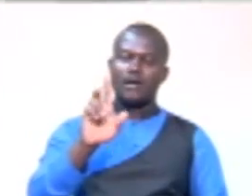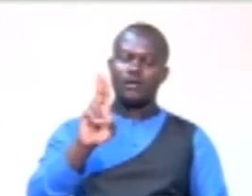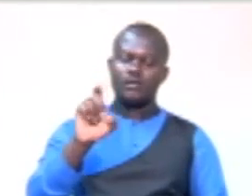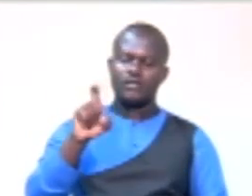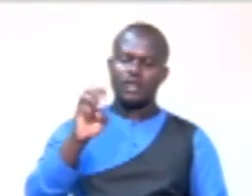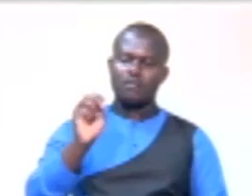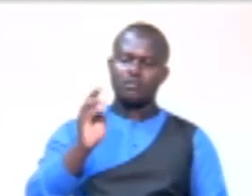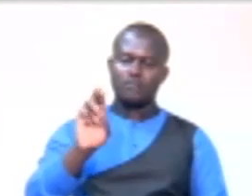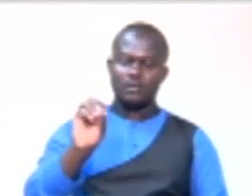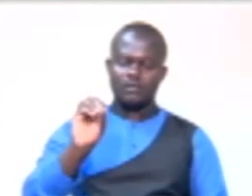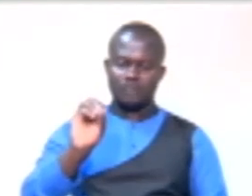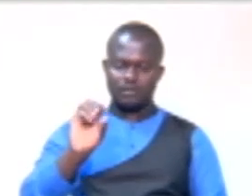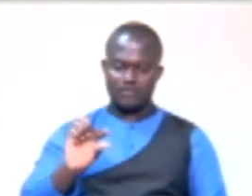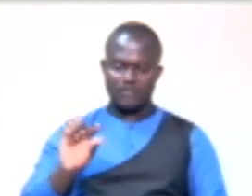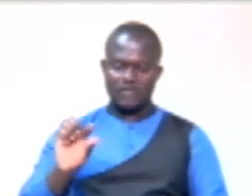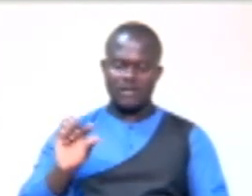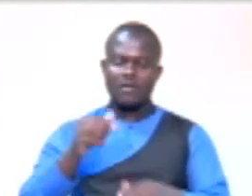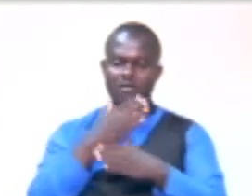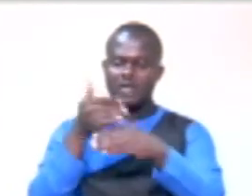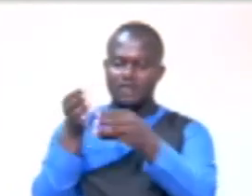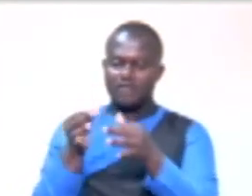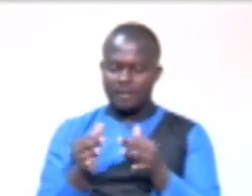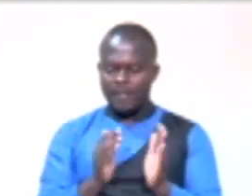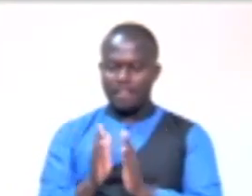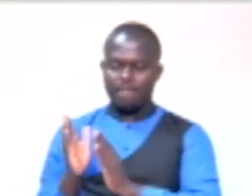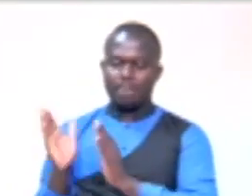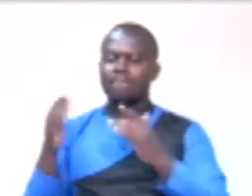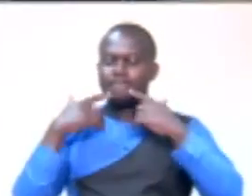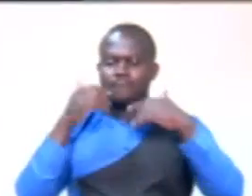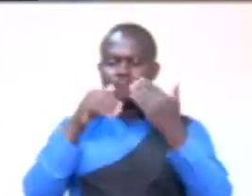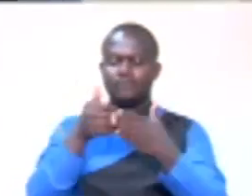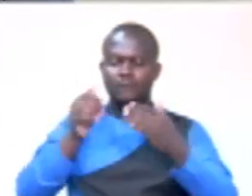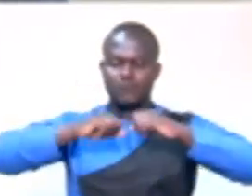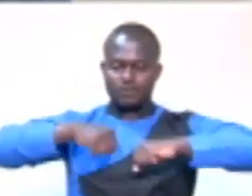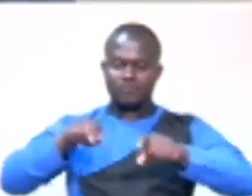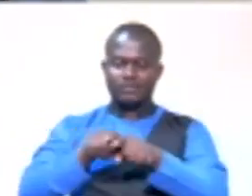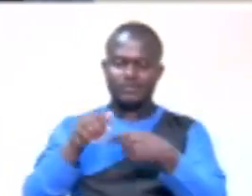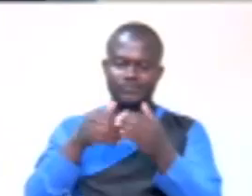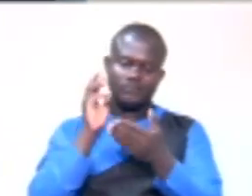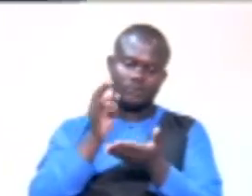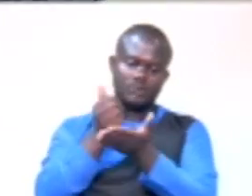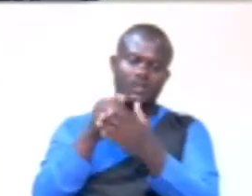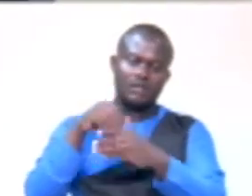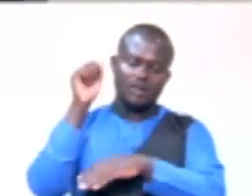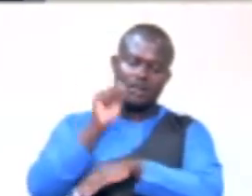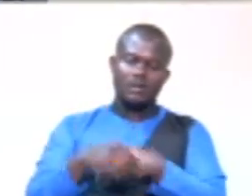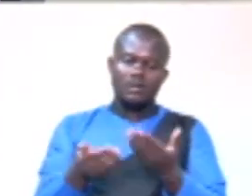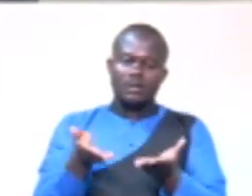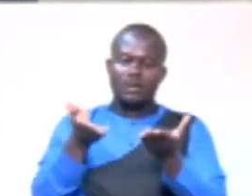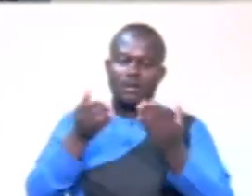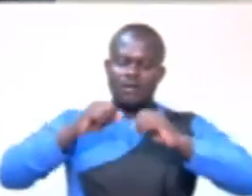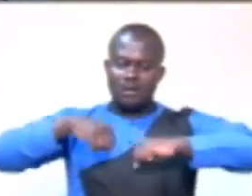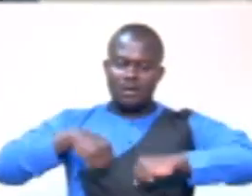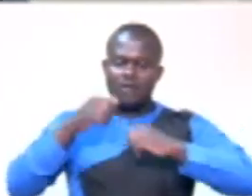Fayot. Ministri w'Imari n'Igenamigambi Dr. Uzendagije Imana yavuze ko aya masezerano azafasha mu kurushaho kuzamura ihuriro